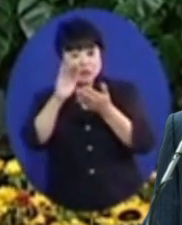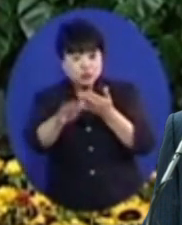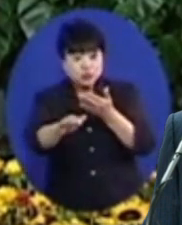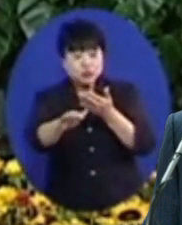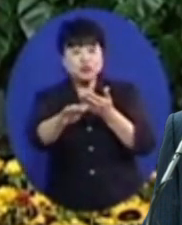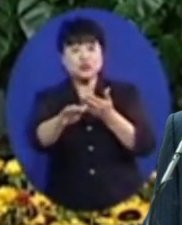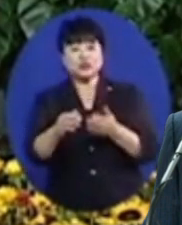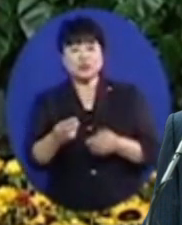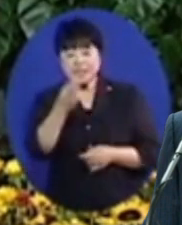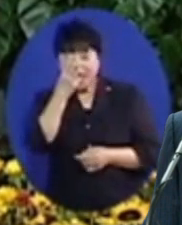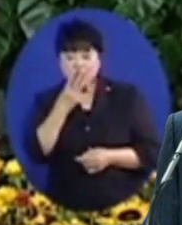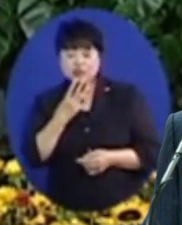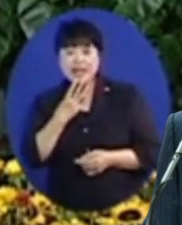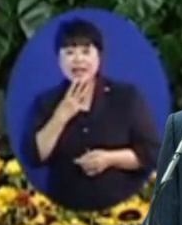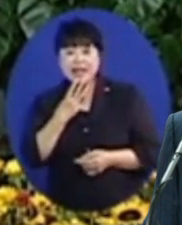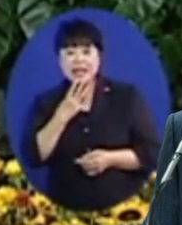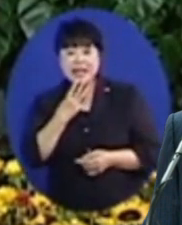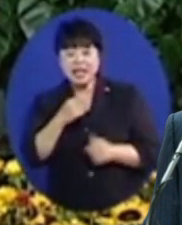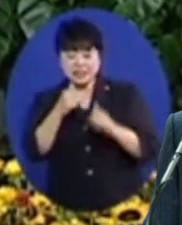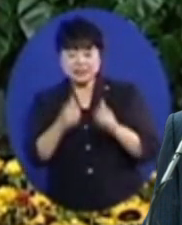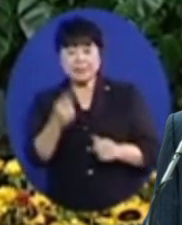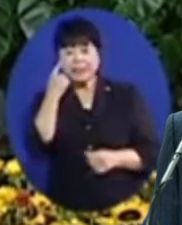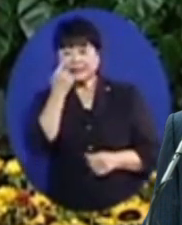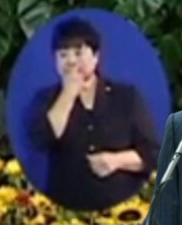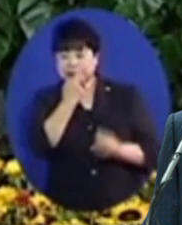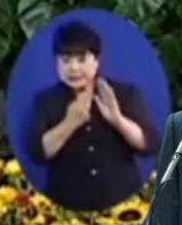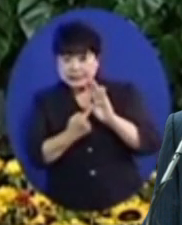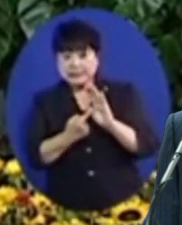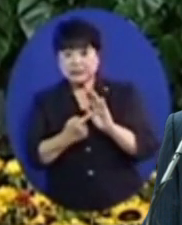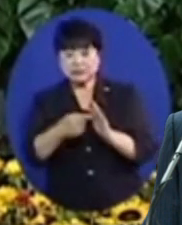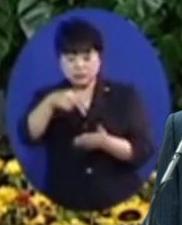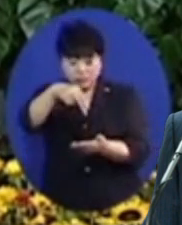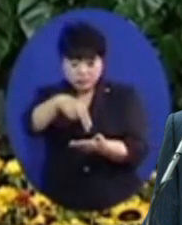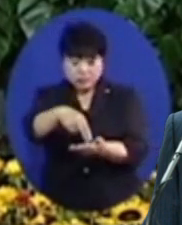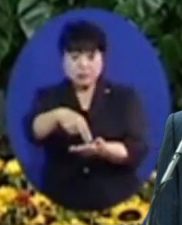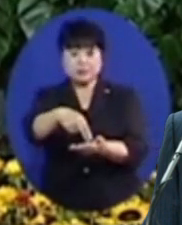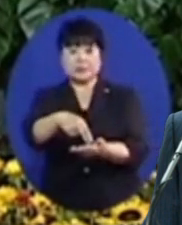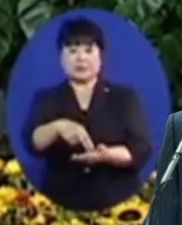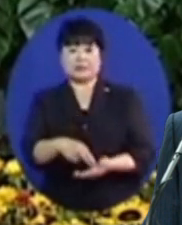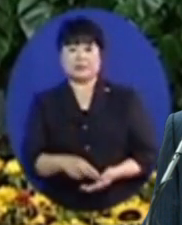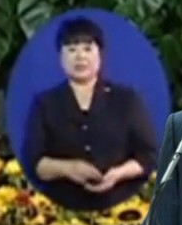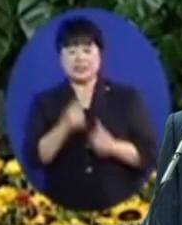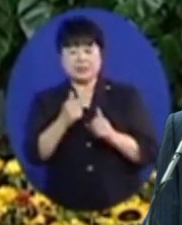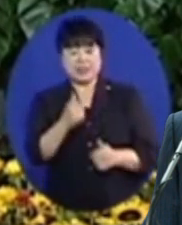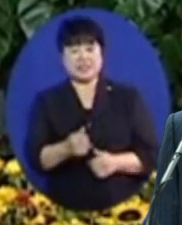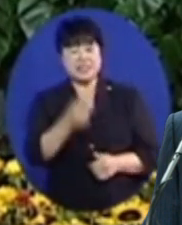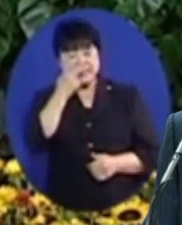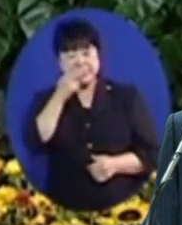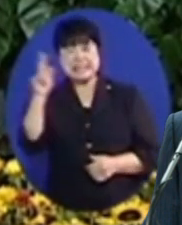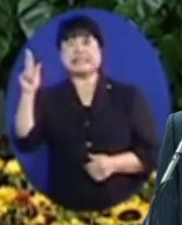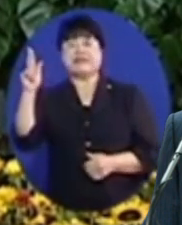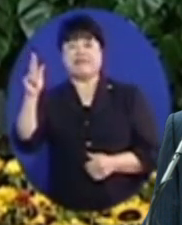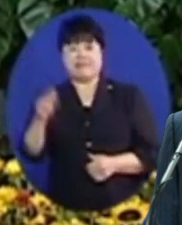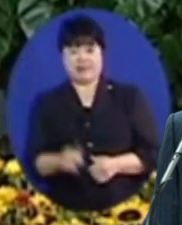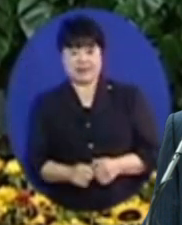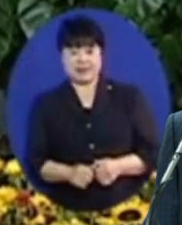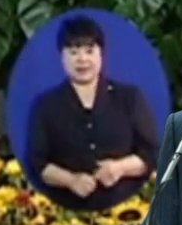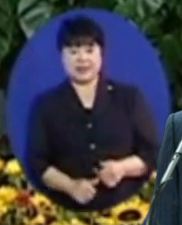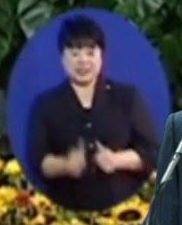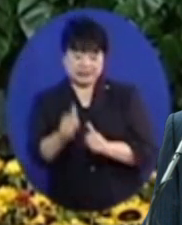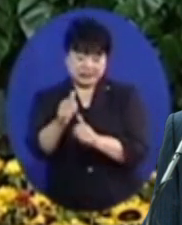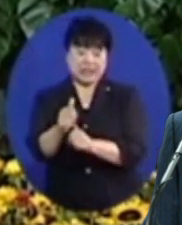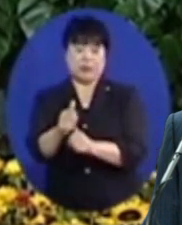1961년에 예루살렘에서 열린 전범재판 증인으로 소환되었습니다. 재판관은 디무르에게 히틀러의 참모였던